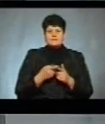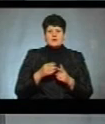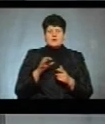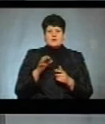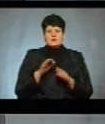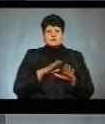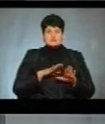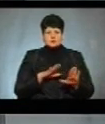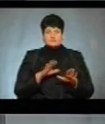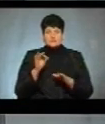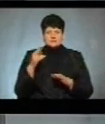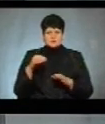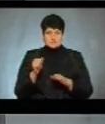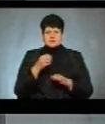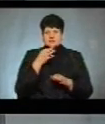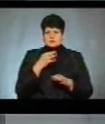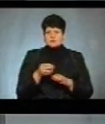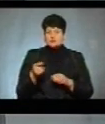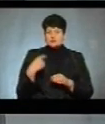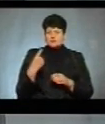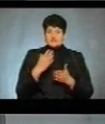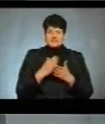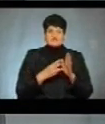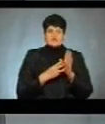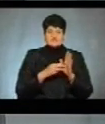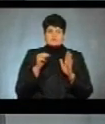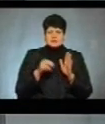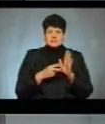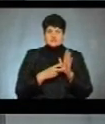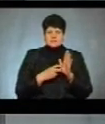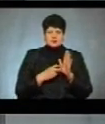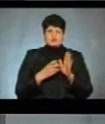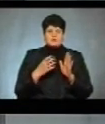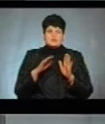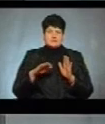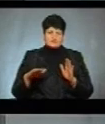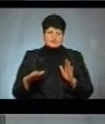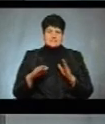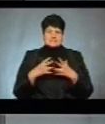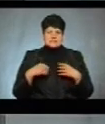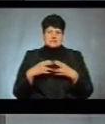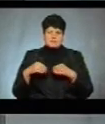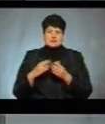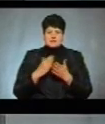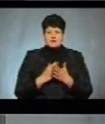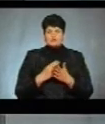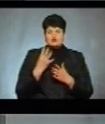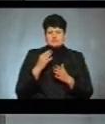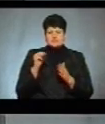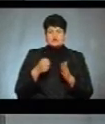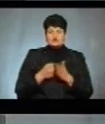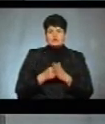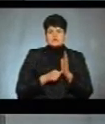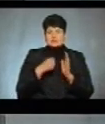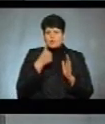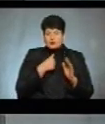облдержадміністрації Олег Воронка повідомив, що в Тернопільській області є 8708 багатодітних сімей, з них 4 тисячі мають дітей до 6 років. Про